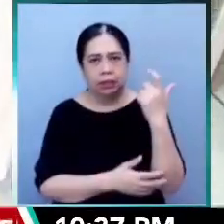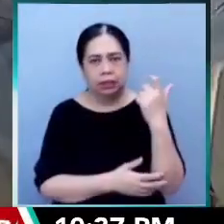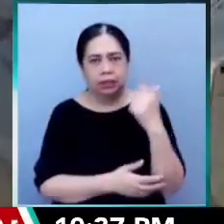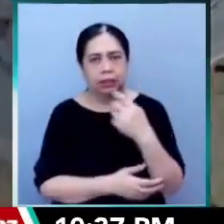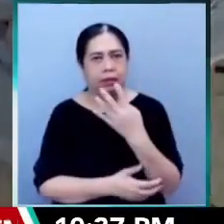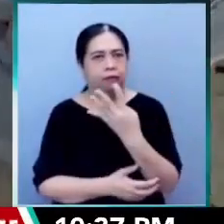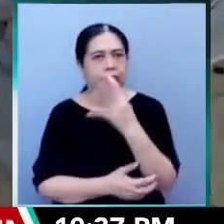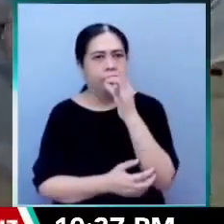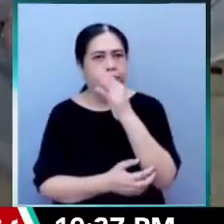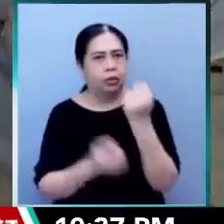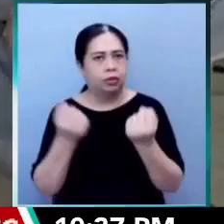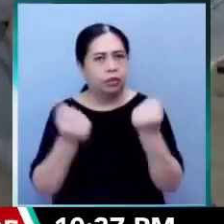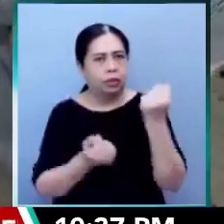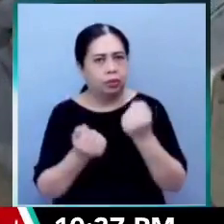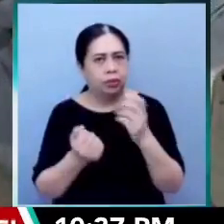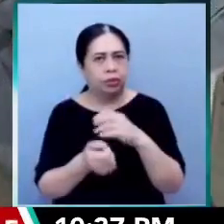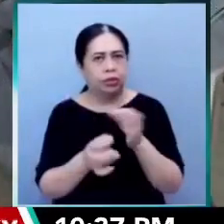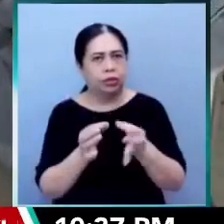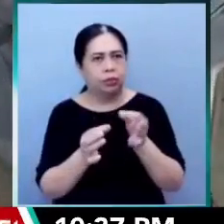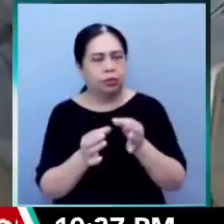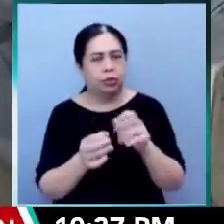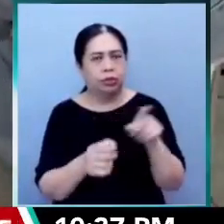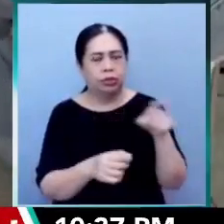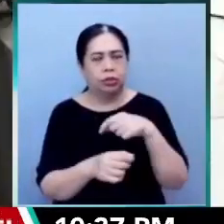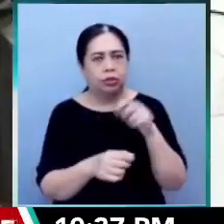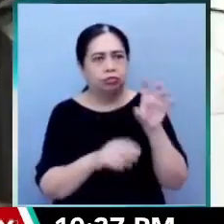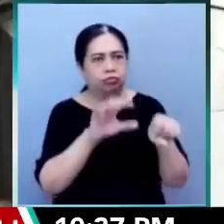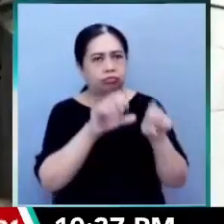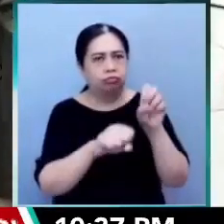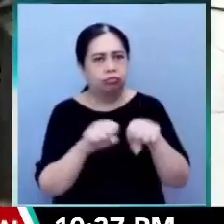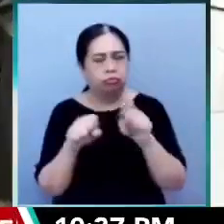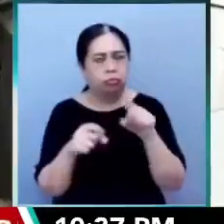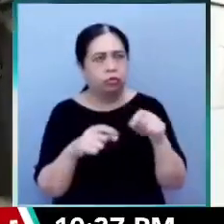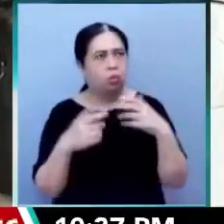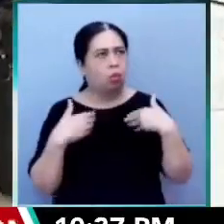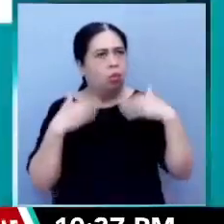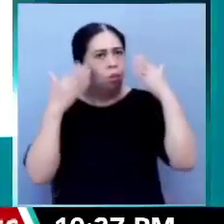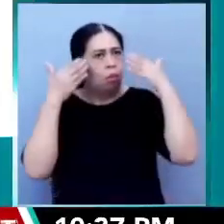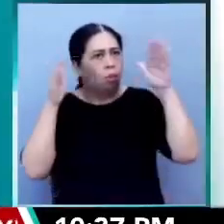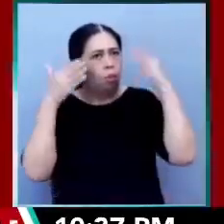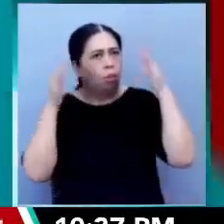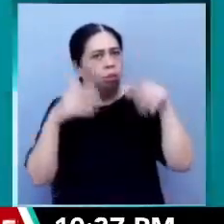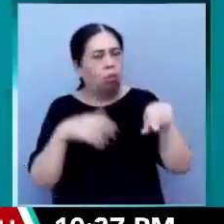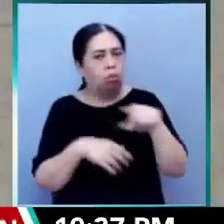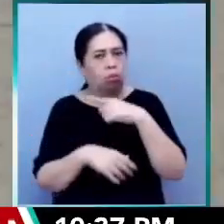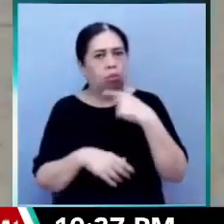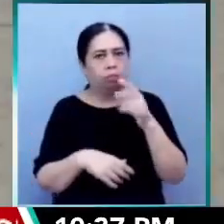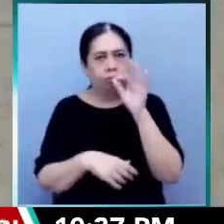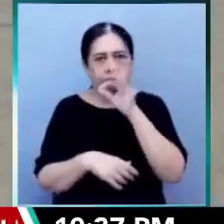driver at interpreter ang iniimbestigahan din. Itinanggi nilang may alam sila sa nangyari.